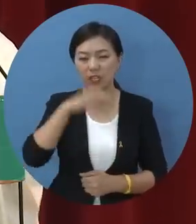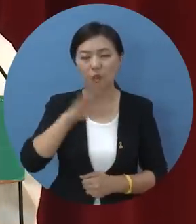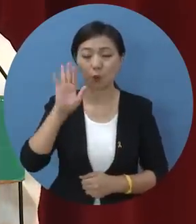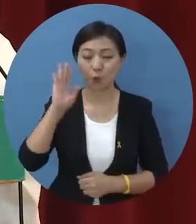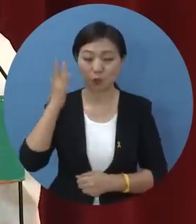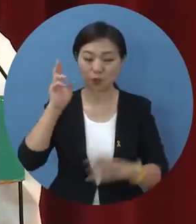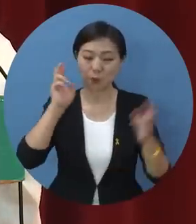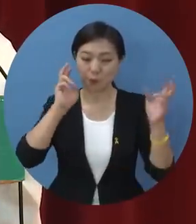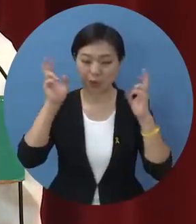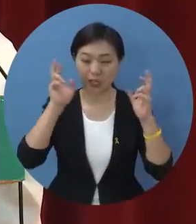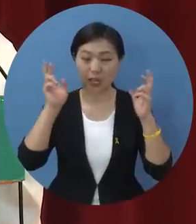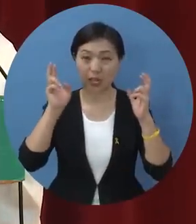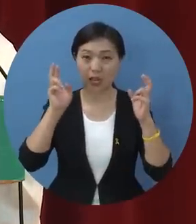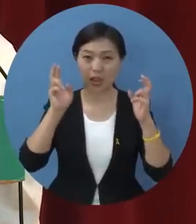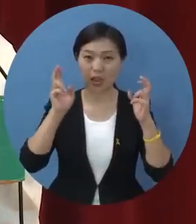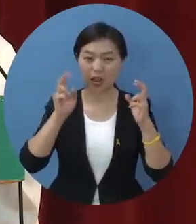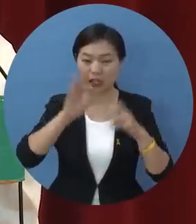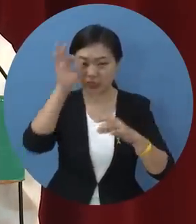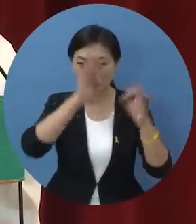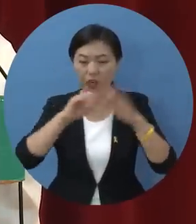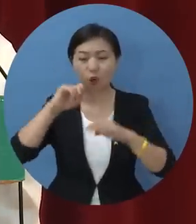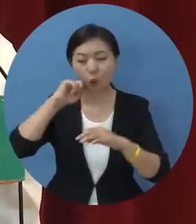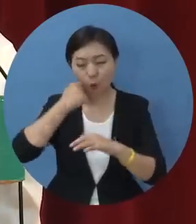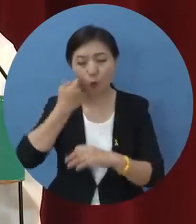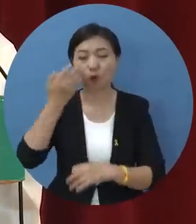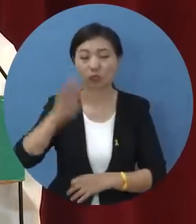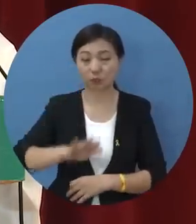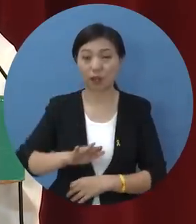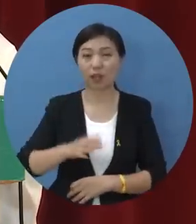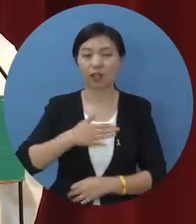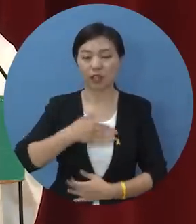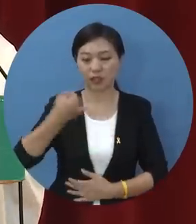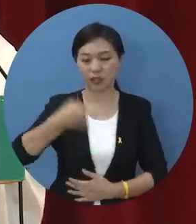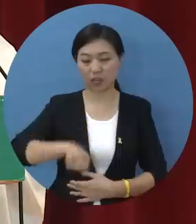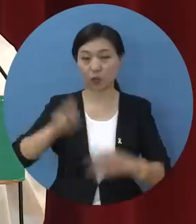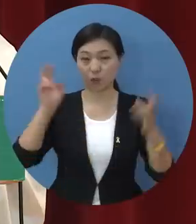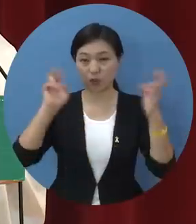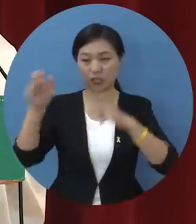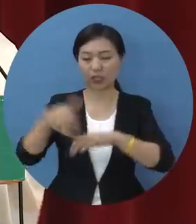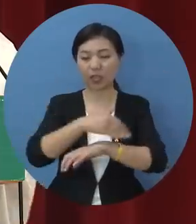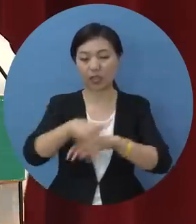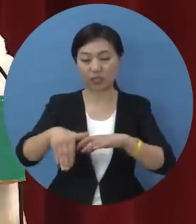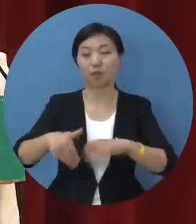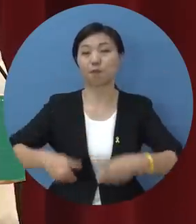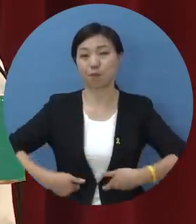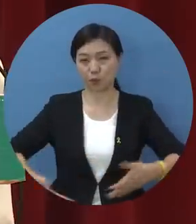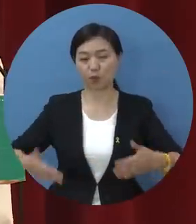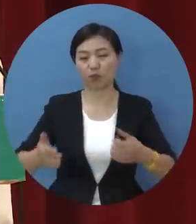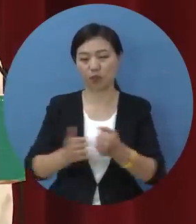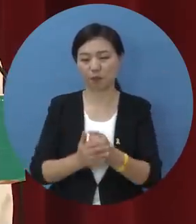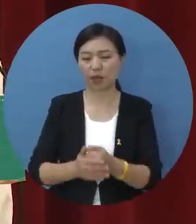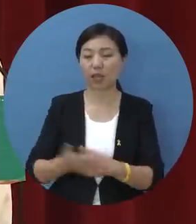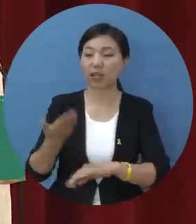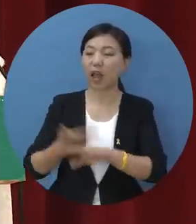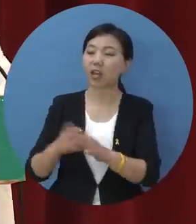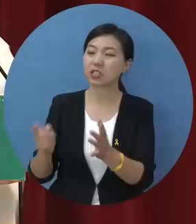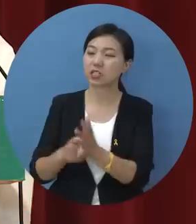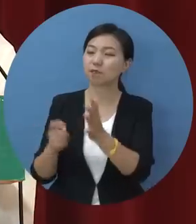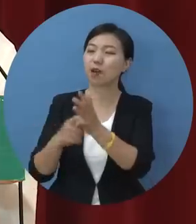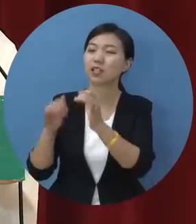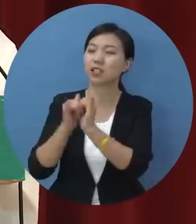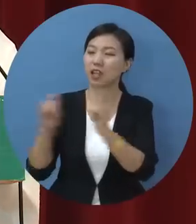아이고, 요즘 직장 구하기 힘든데, 우리 딸은 뭐 직장 안 다녀도 되니까, 부처님, 딴 사람, 급한 사람